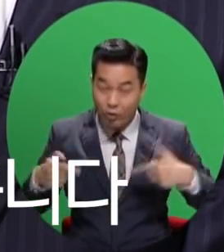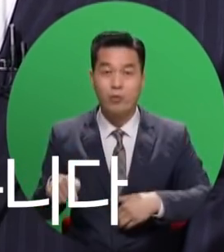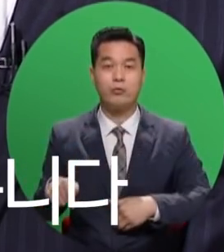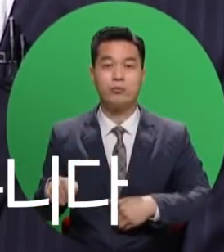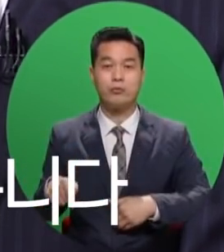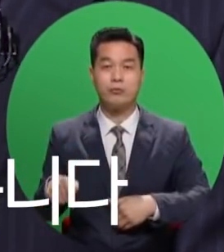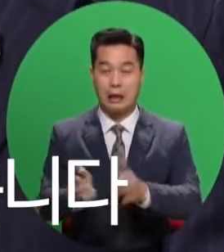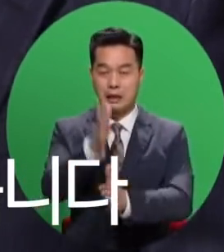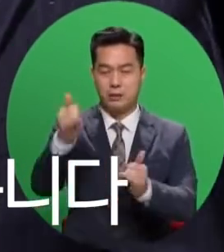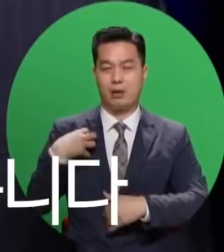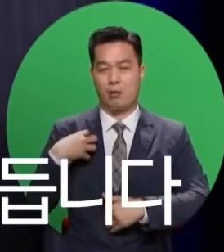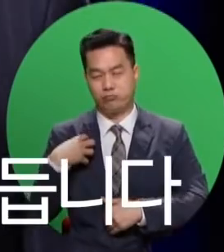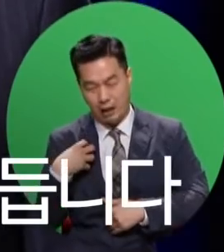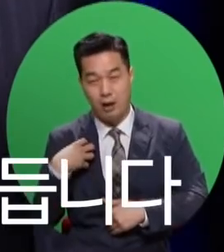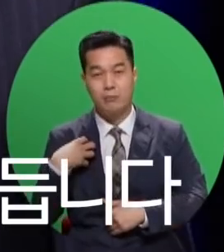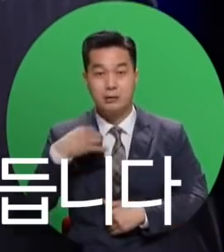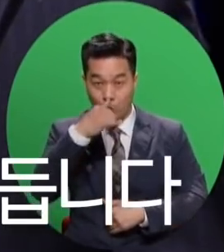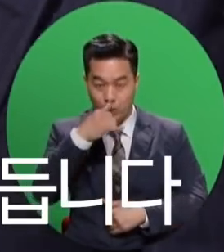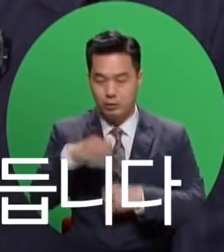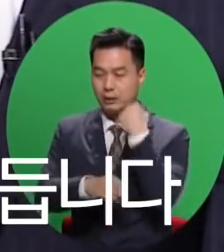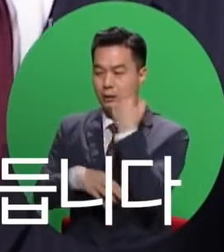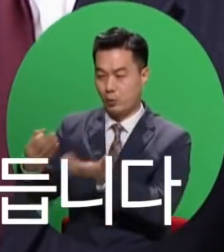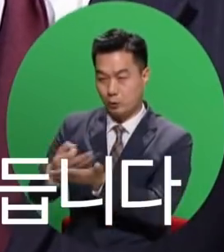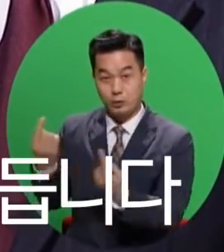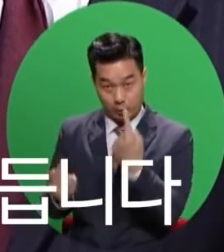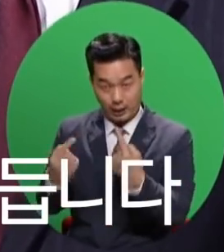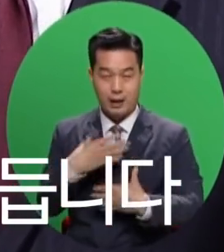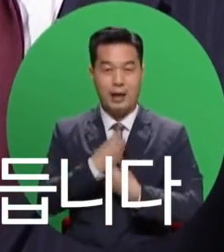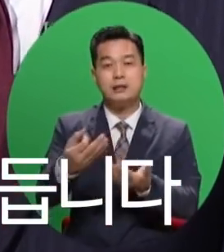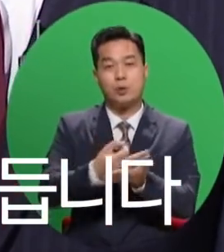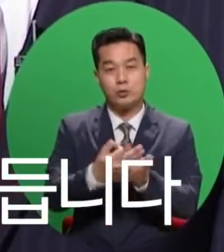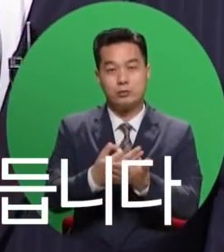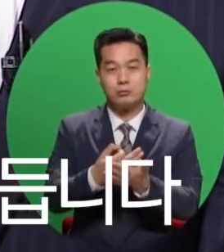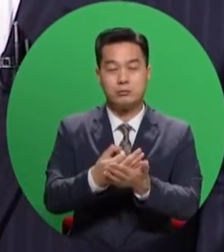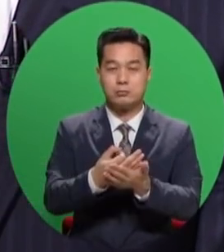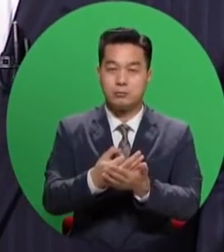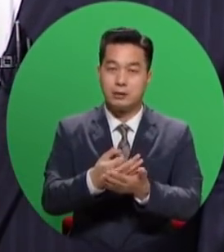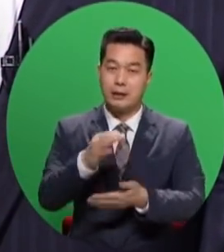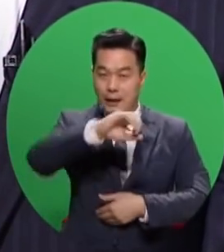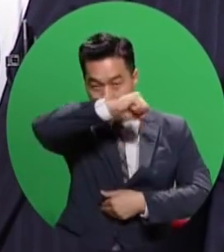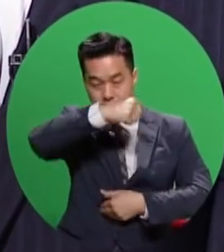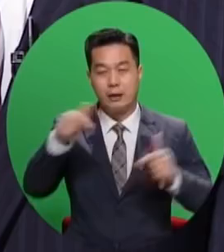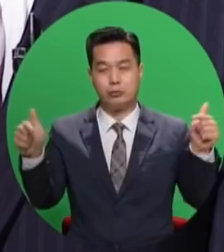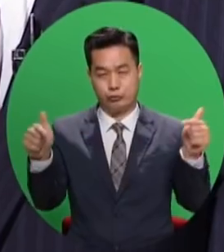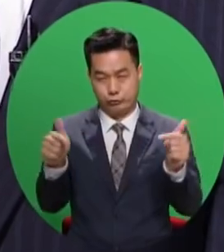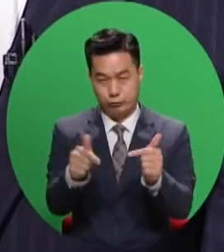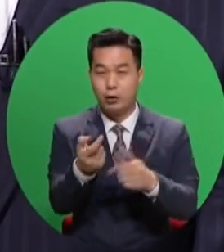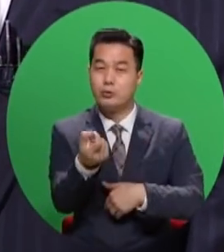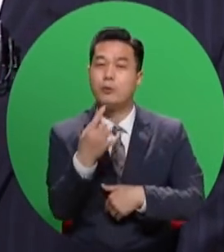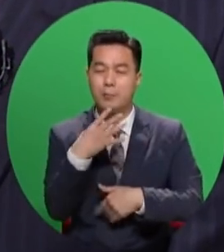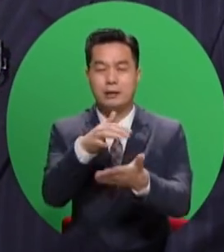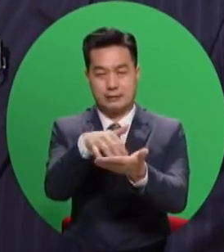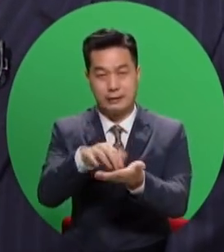시민의 부담으로 돌아옵니다 기본 소득보다 안심 소득은 재원이 훨씬 좋게 됩니다 훨씬 적게 되는 그 사체가